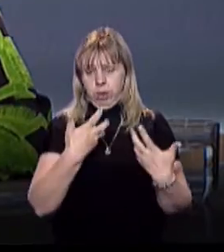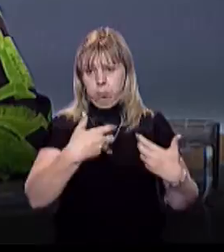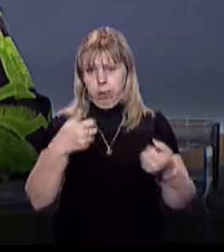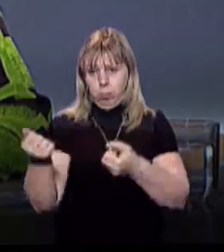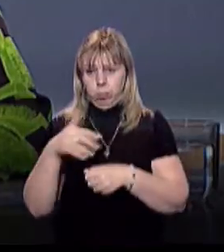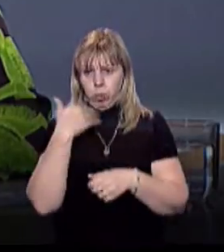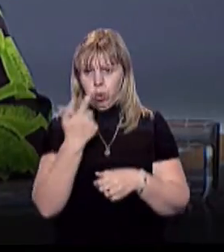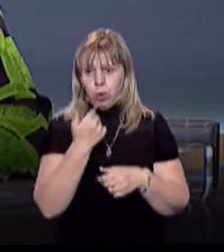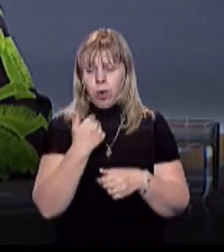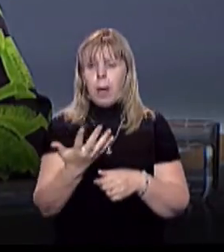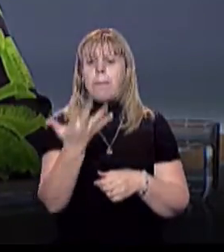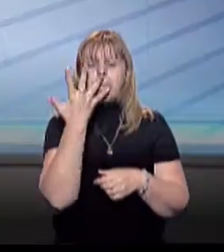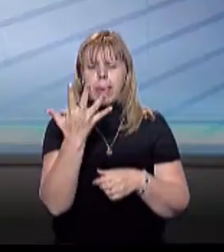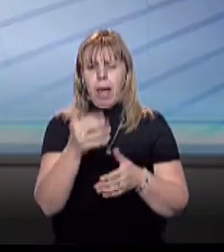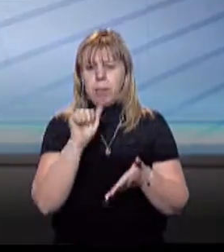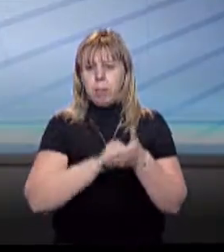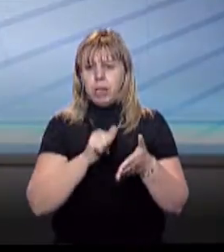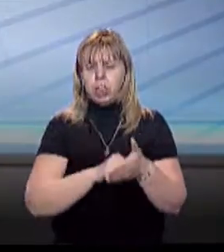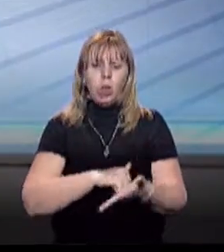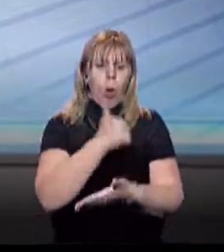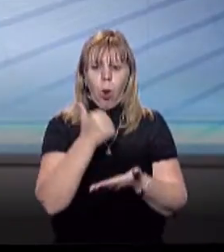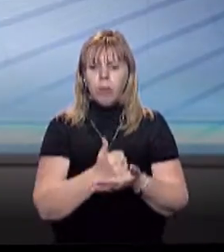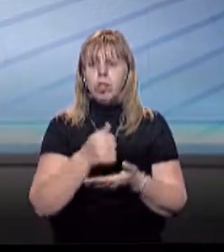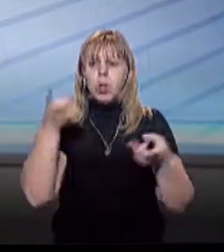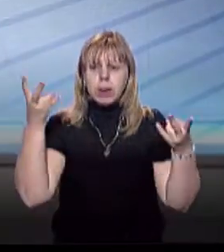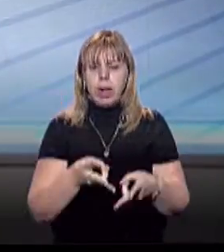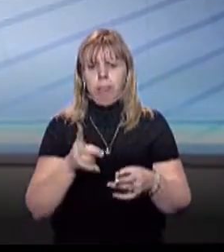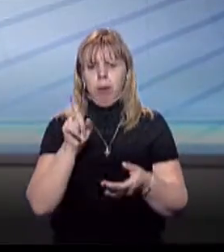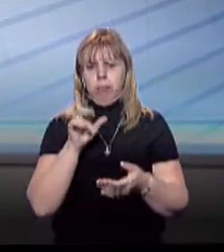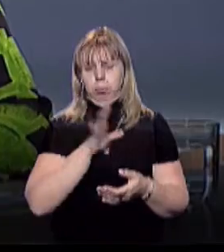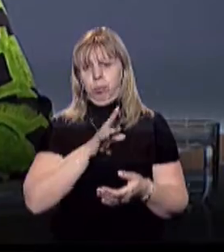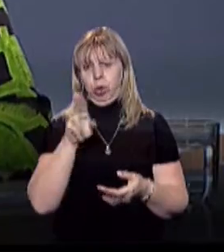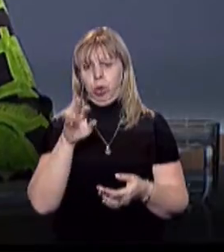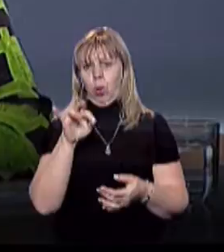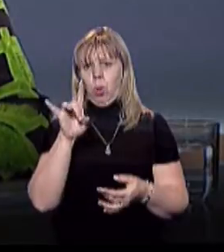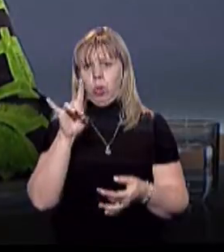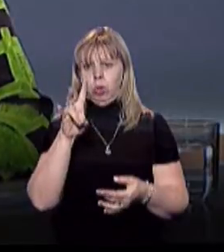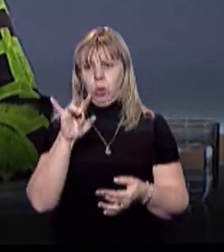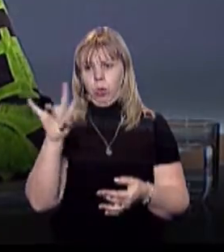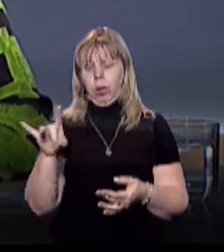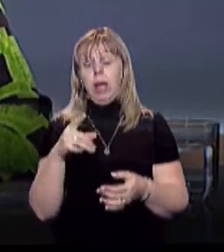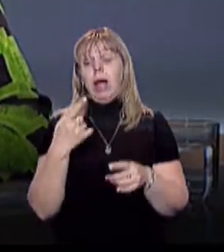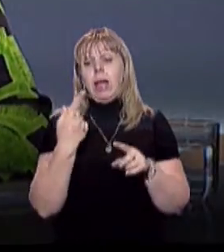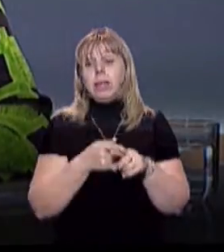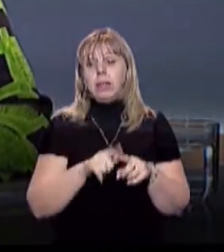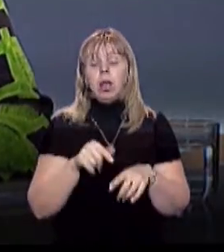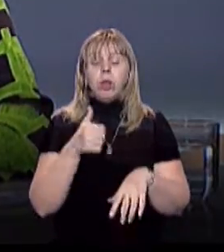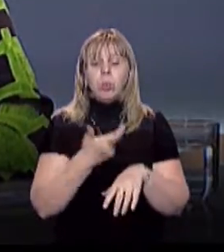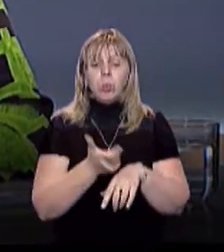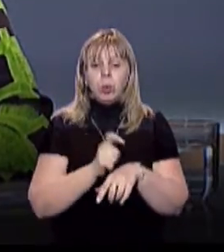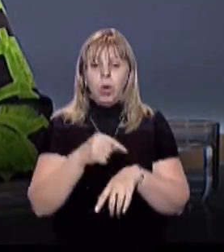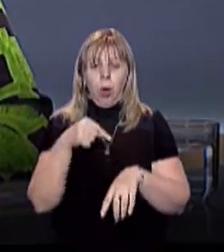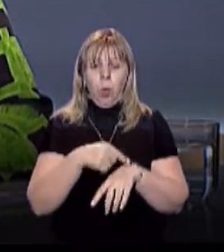крові. Назвіть 5 причин головних, чому варто бути донором. По-перше, це дуже гуманно, це